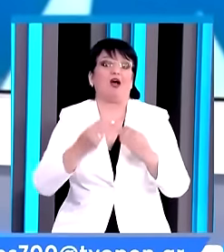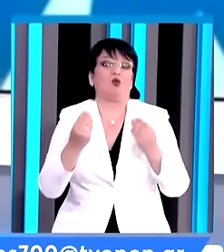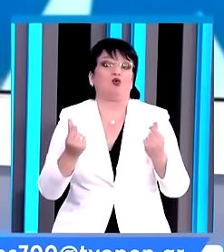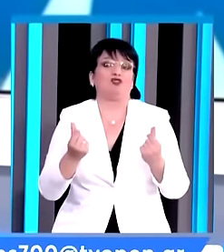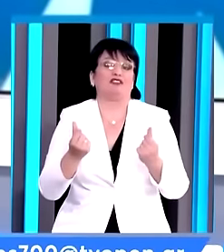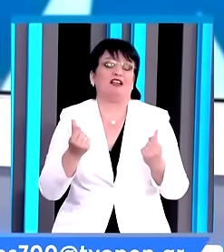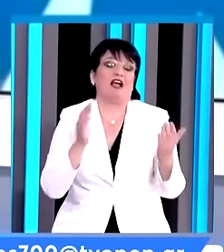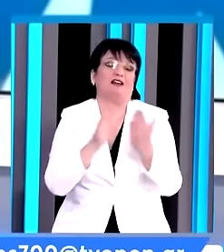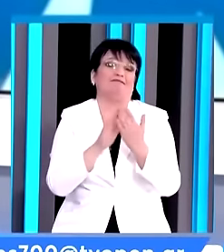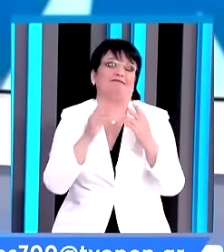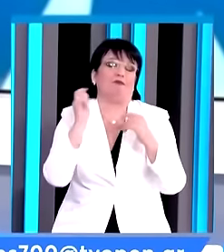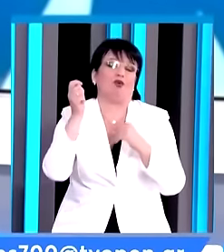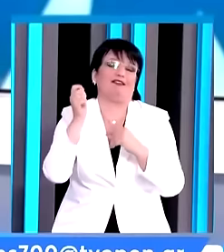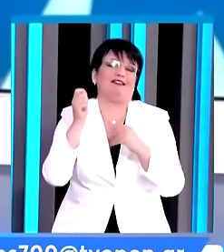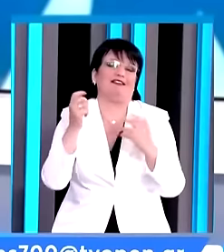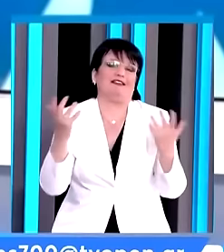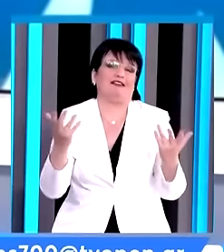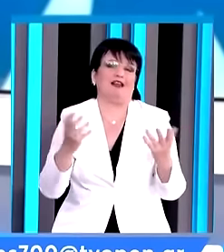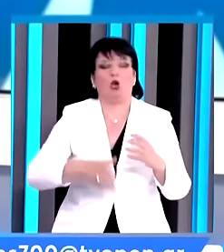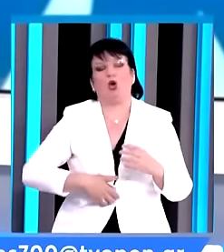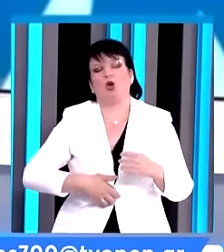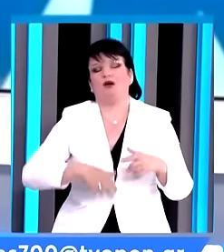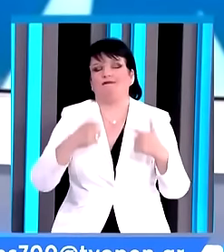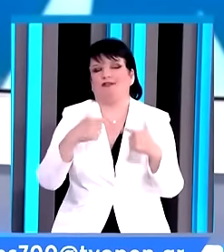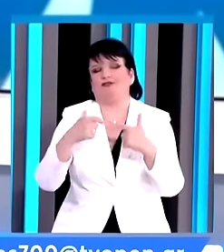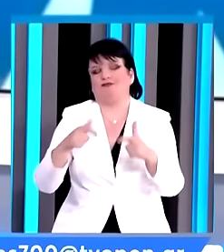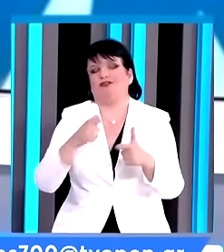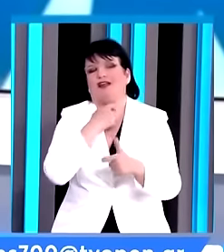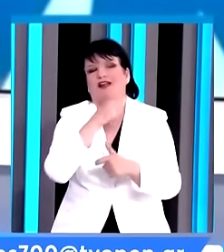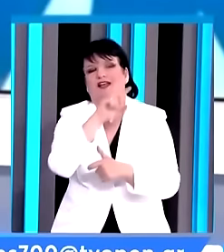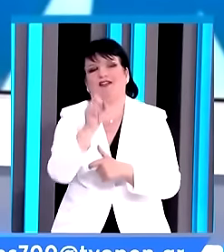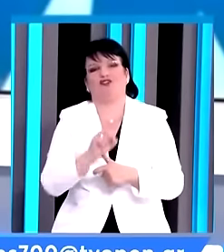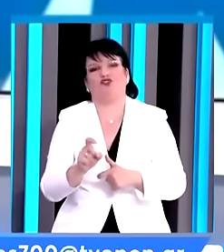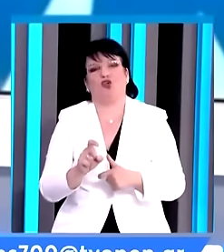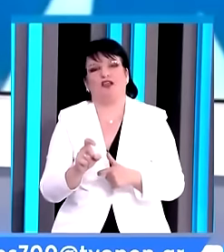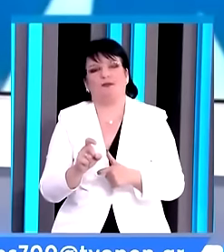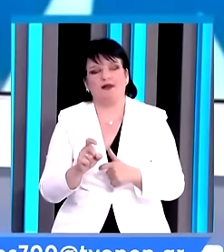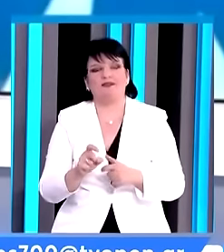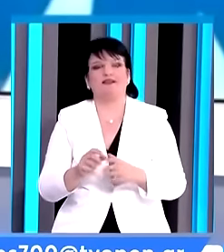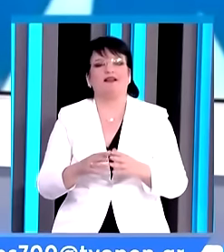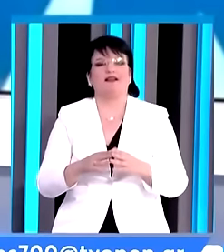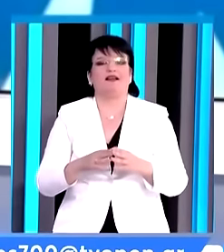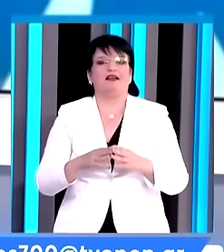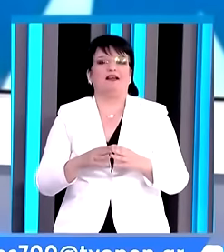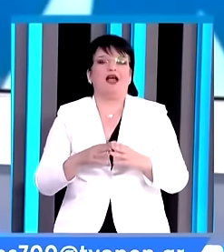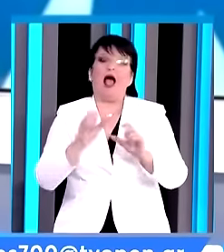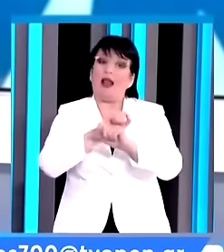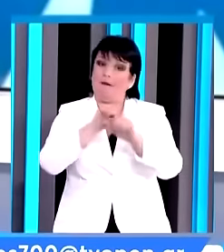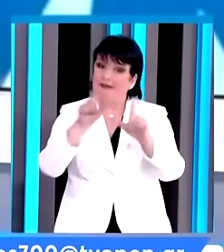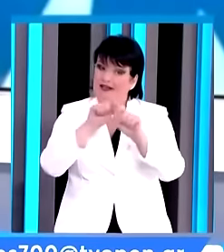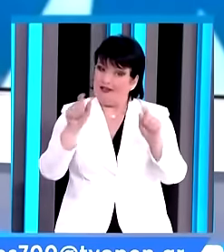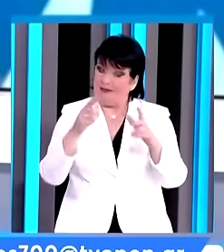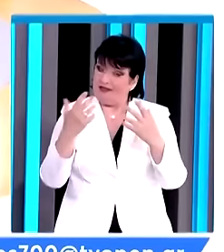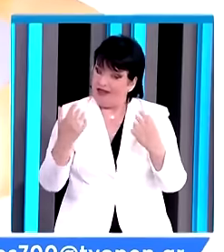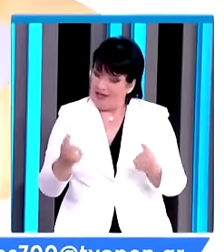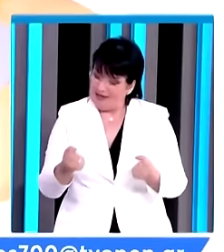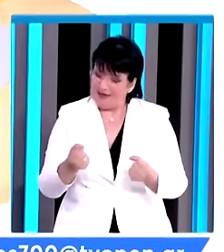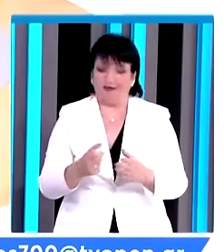και θα προσέξετε ότι και στα χιουμοριστικά βίντεο τα οποία κάνω και μέσα από το TikTok. Περνάτε και κάτι μέσα, πάντα. Γιατί για τον